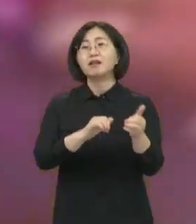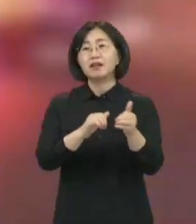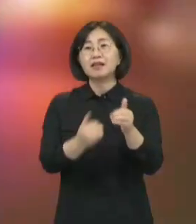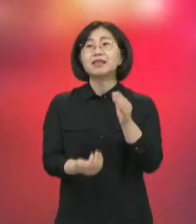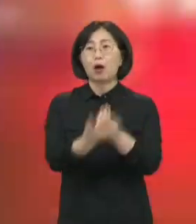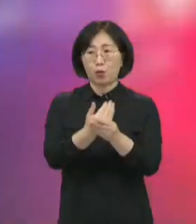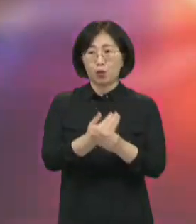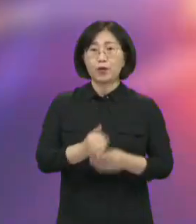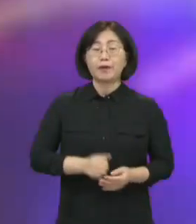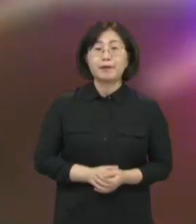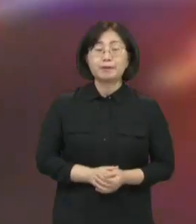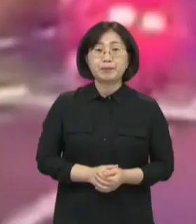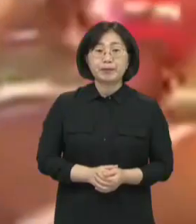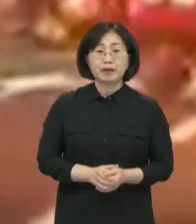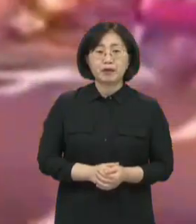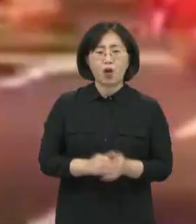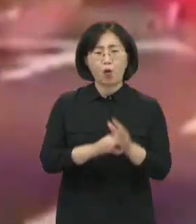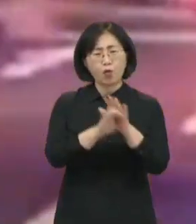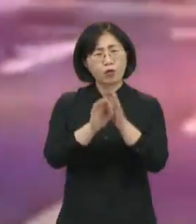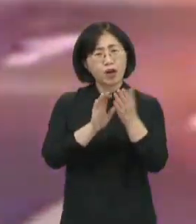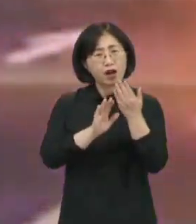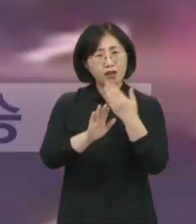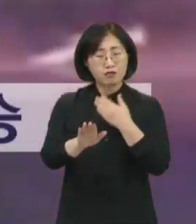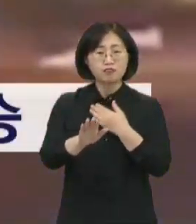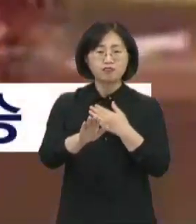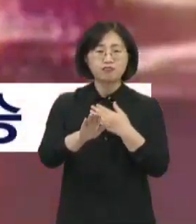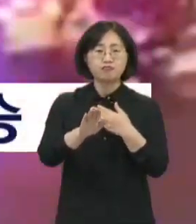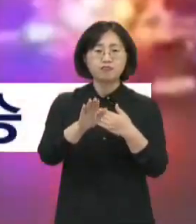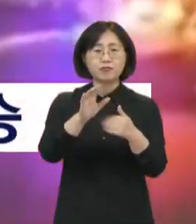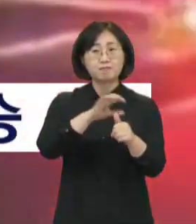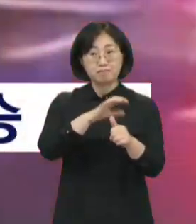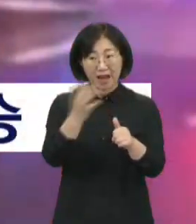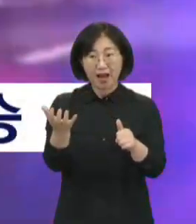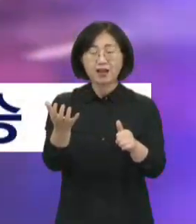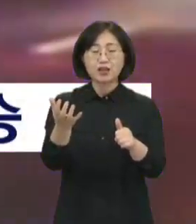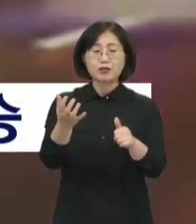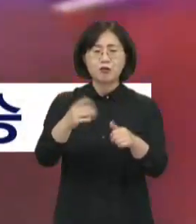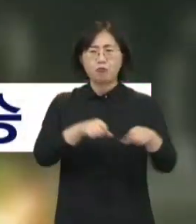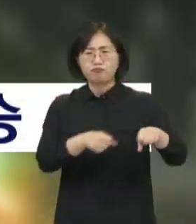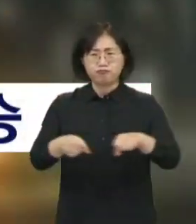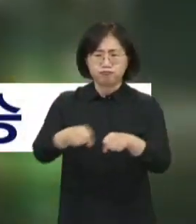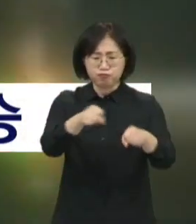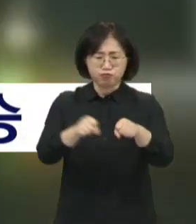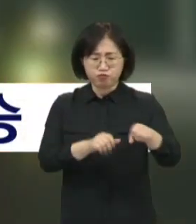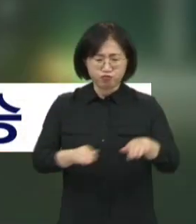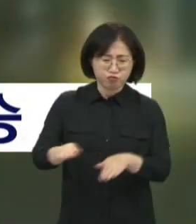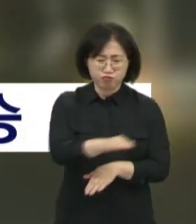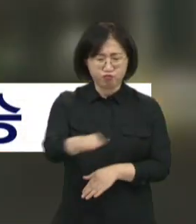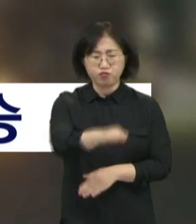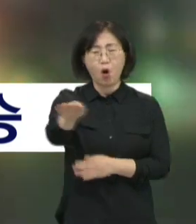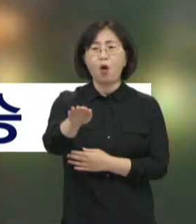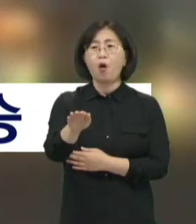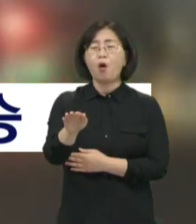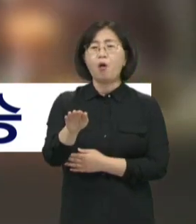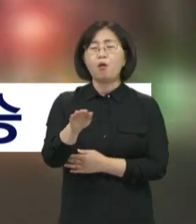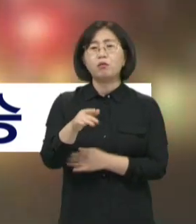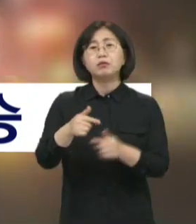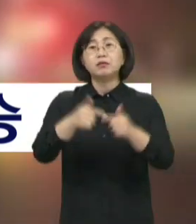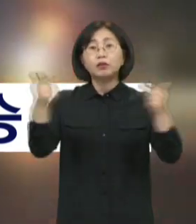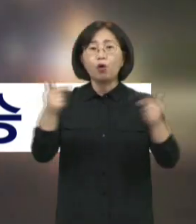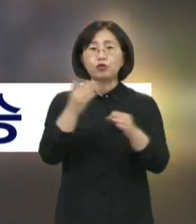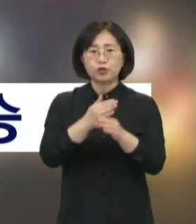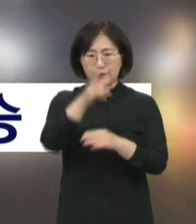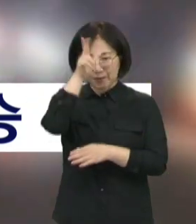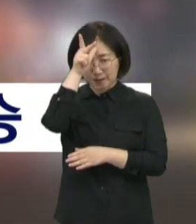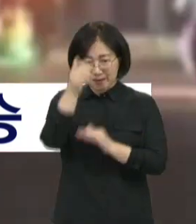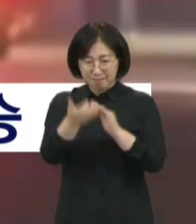발생했습니다. 경찰은 코로나19 방역조치가 완화된 이후 폭주족들이 다시 늘고 있다며 주요 지점에 경찰력을 미리